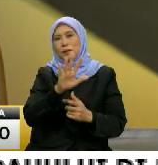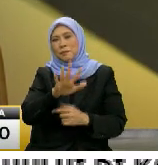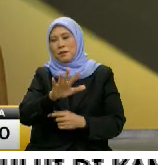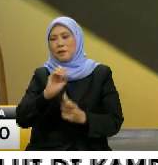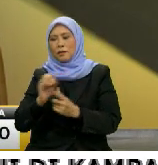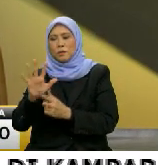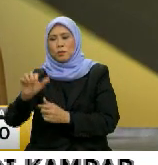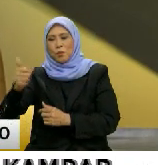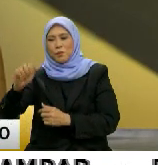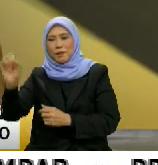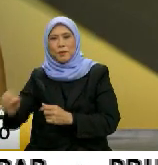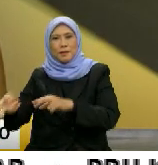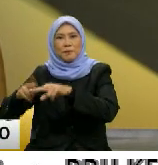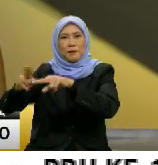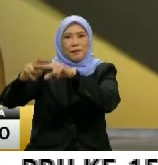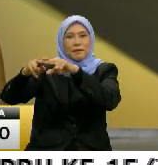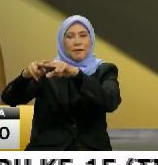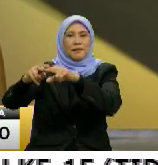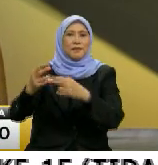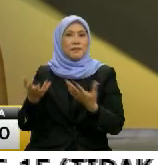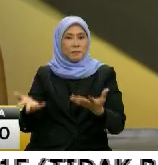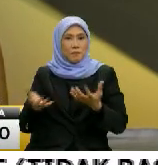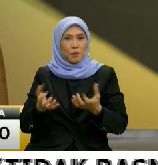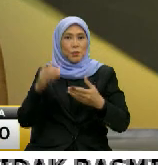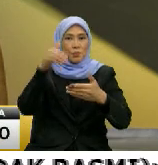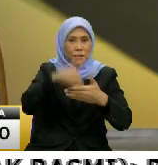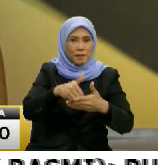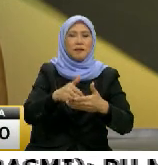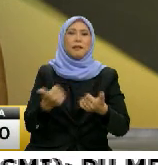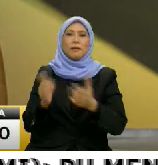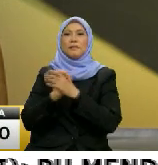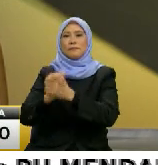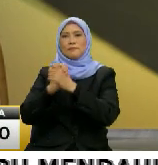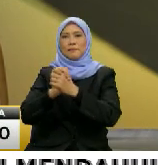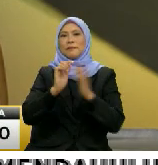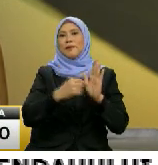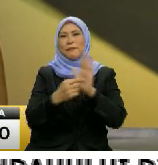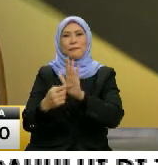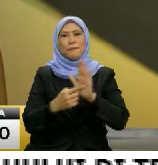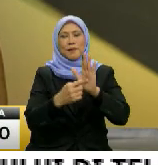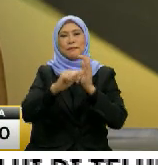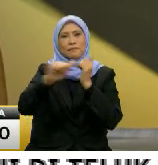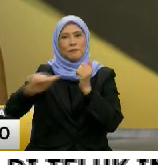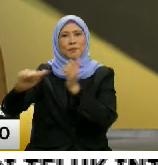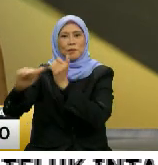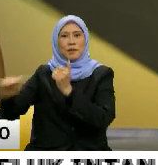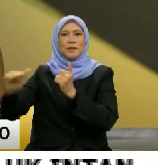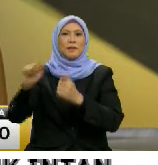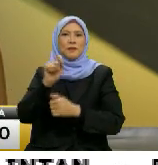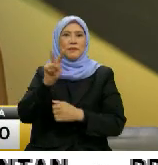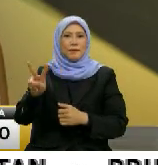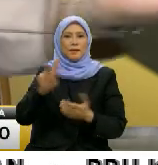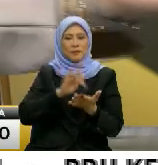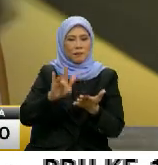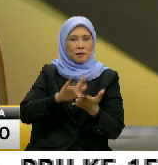atau 10% yang naik. Maka kita tahu keinginan itu, kita ucap tahniah juga kepada kempen-kempen di TV, termasuklah media